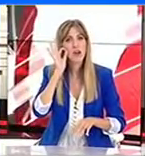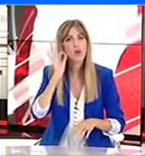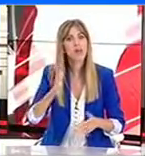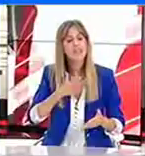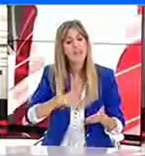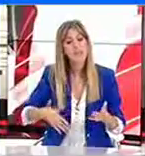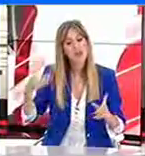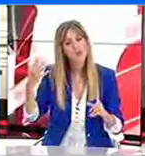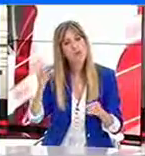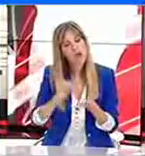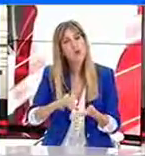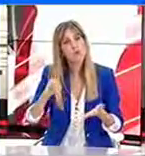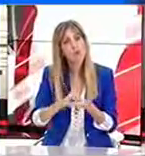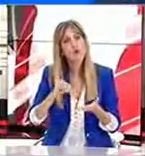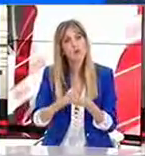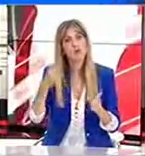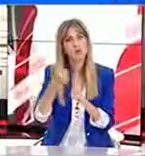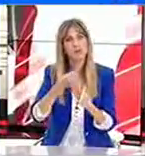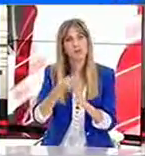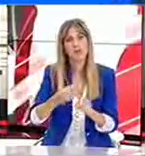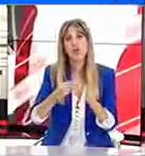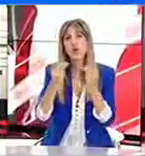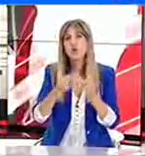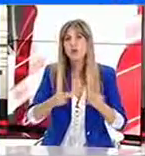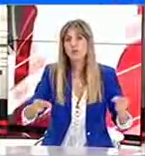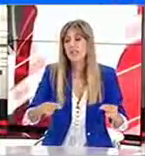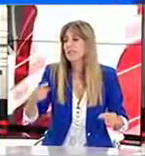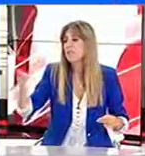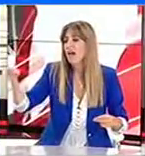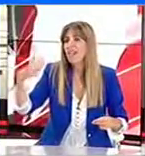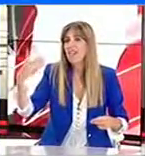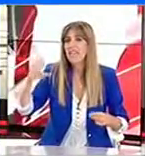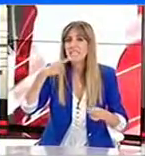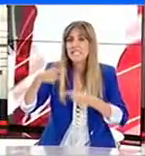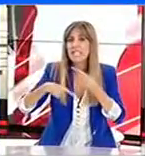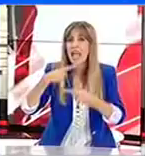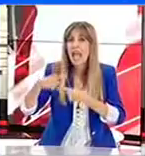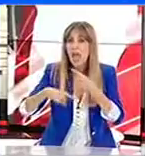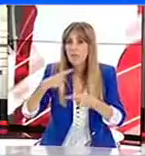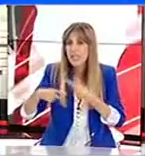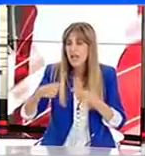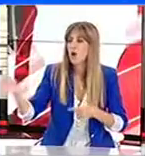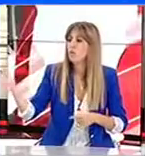Άρα δεν θέλω να διαψεύσω την εμπειρία σας, γιατί σας είπα δεν ζω εδώ και δεν θα έμπαινα σε αυτή τη διακινδύνευση.